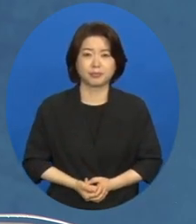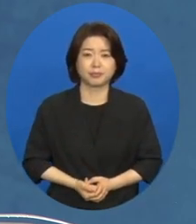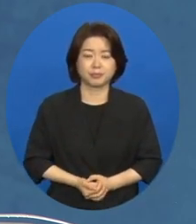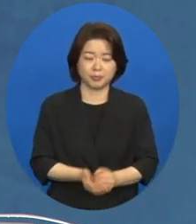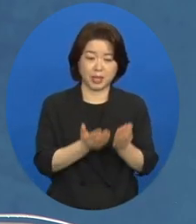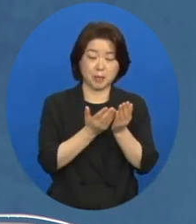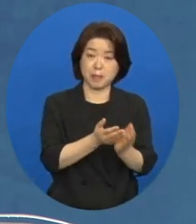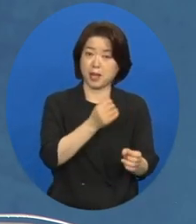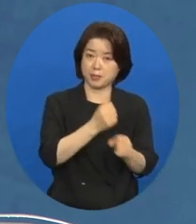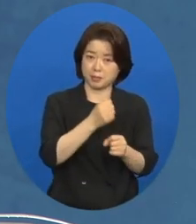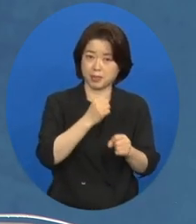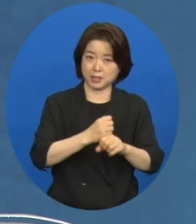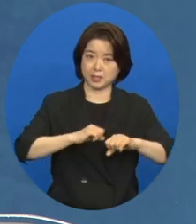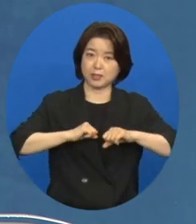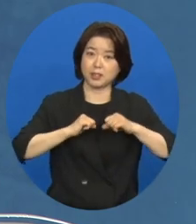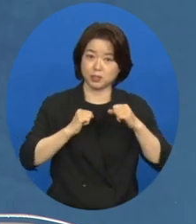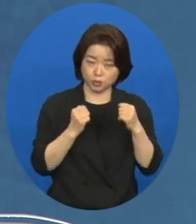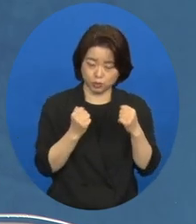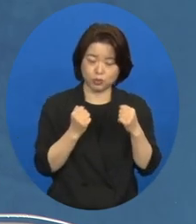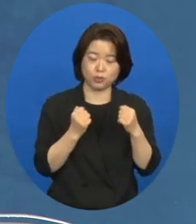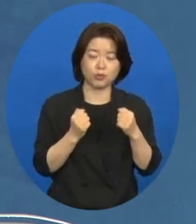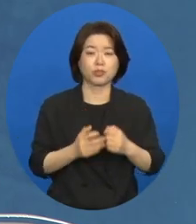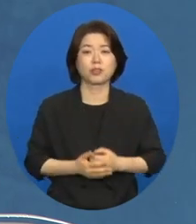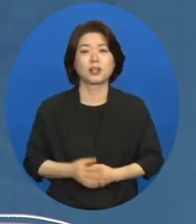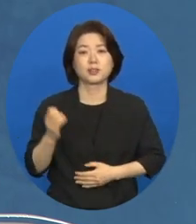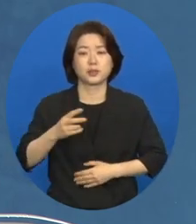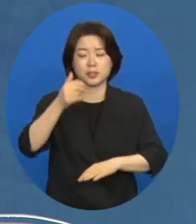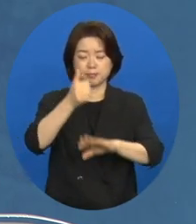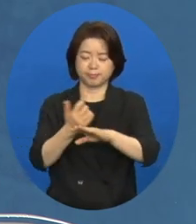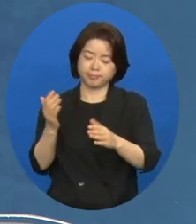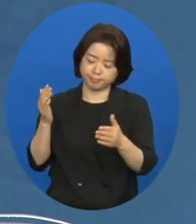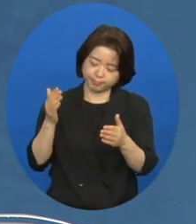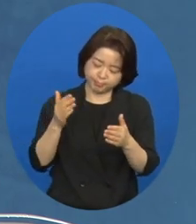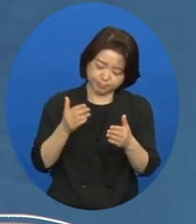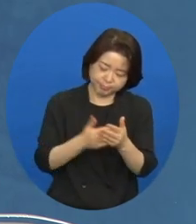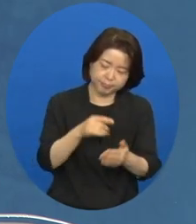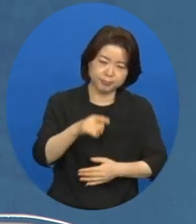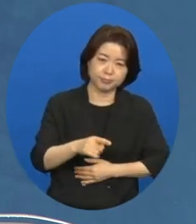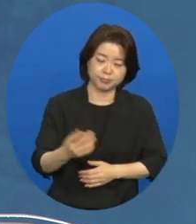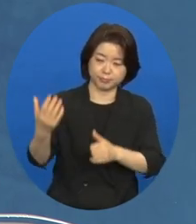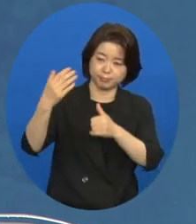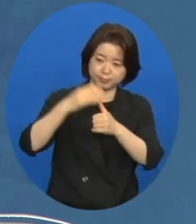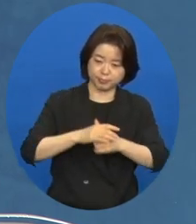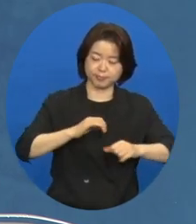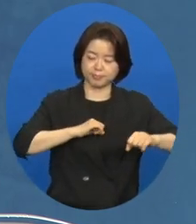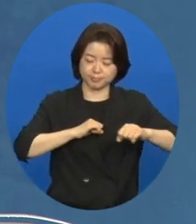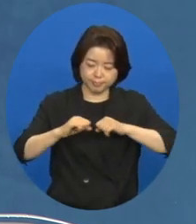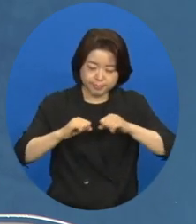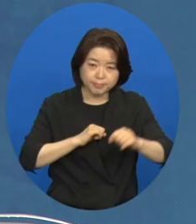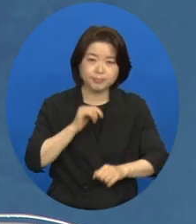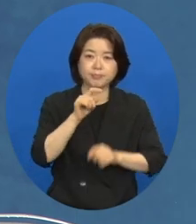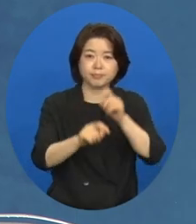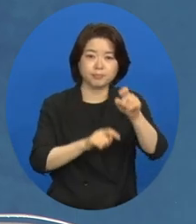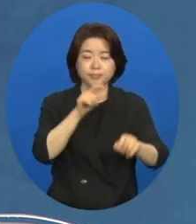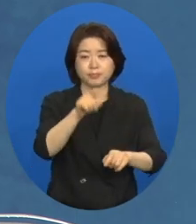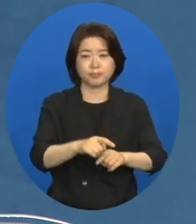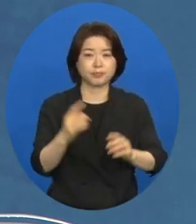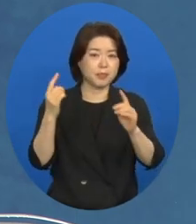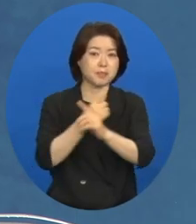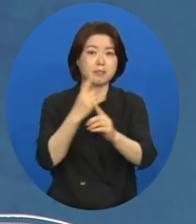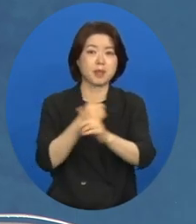방주를 만들겠다는 순종, 그리고 끝까지 그 사명을 실행했던 매일의 순종이 그에게